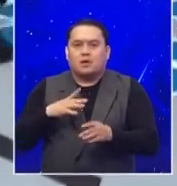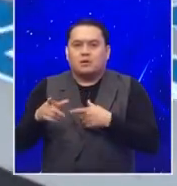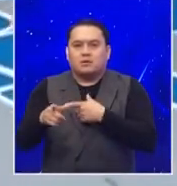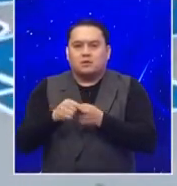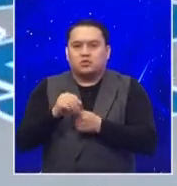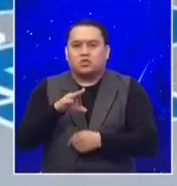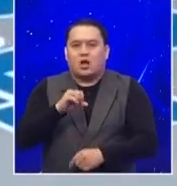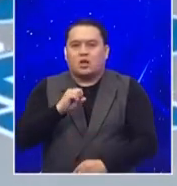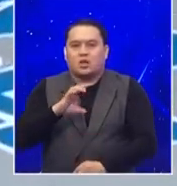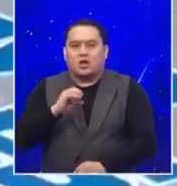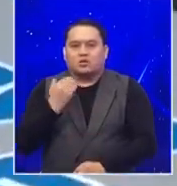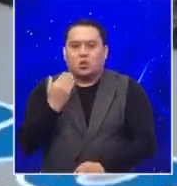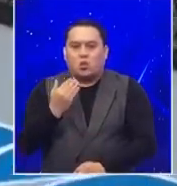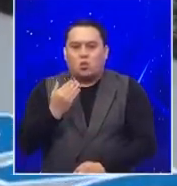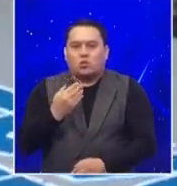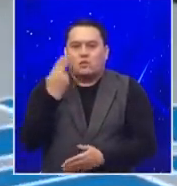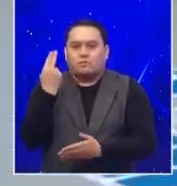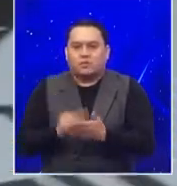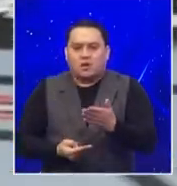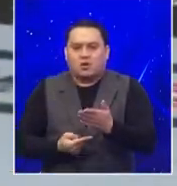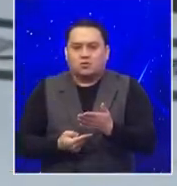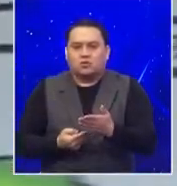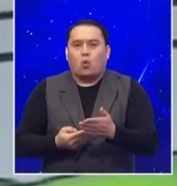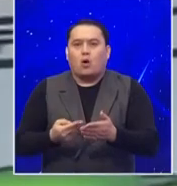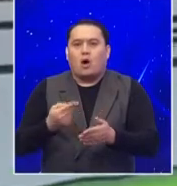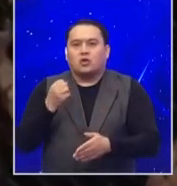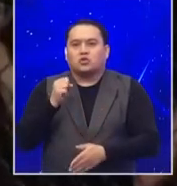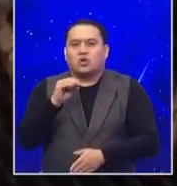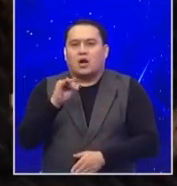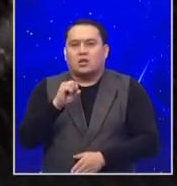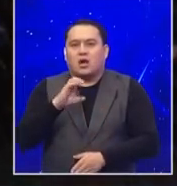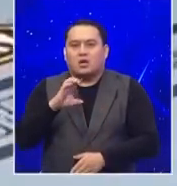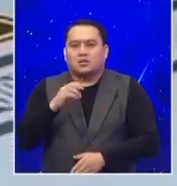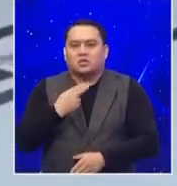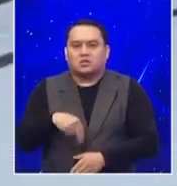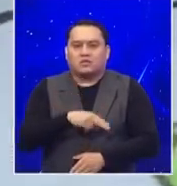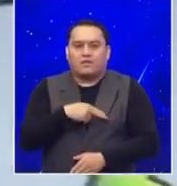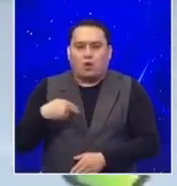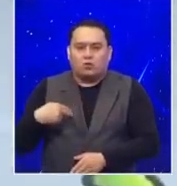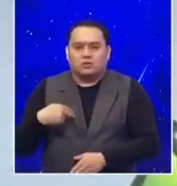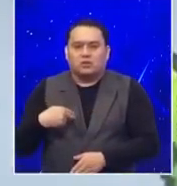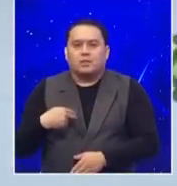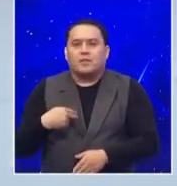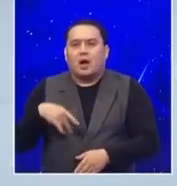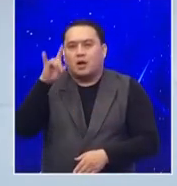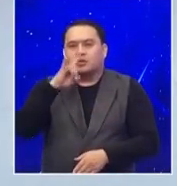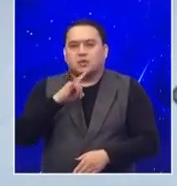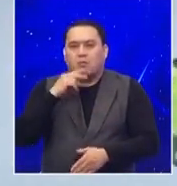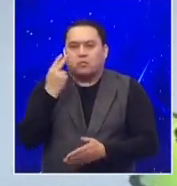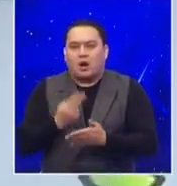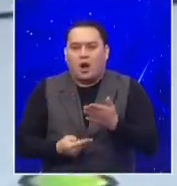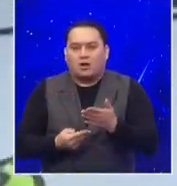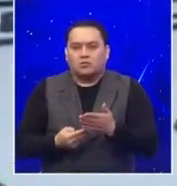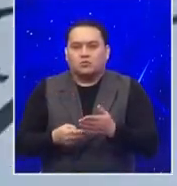наш соотечественник Жалгас Шумагулов. Увы, добиться победы в битве с Амиром Альбази из Швеции ему не удалось. Казахстанец